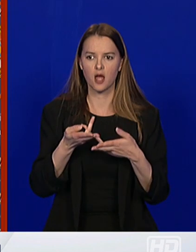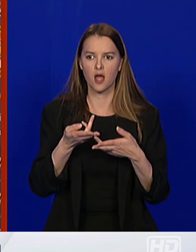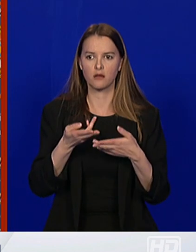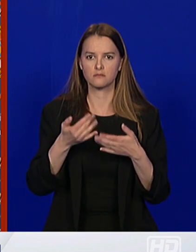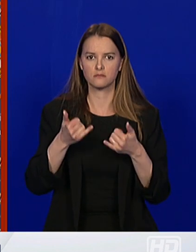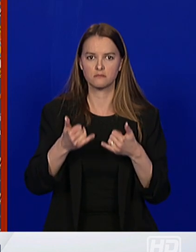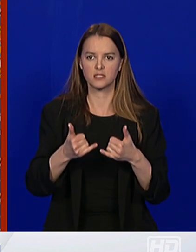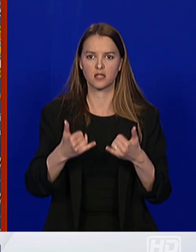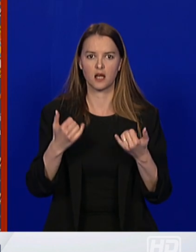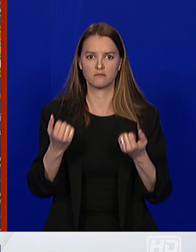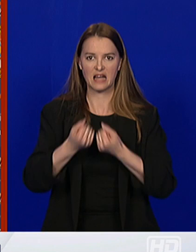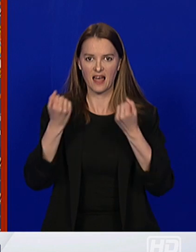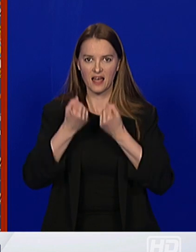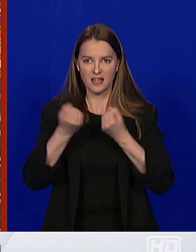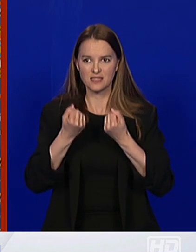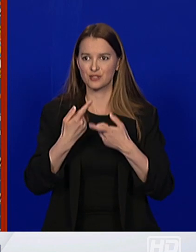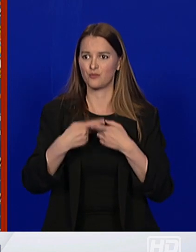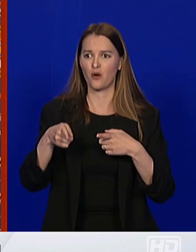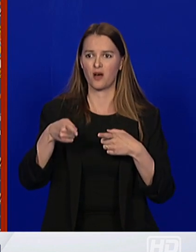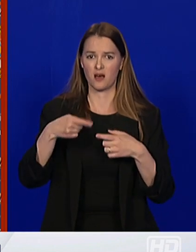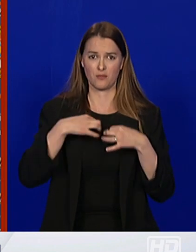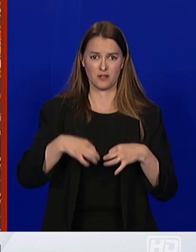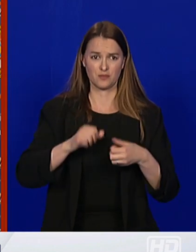oni ne mogu predugo mirovati.